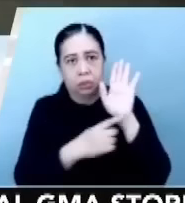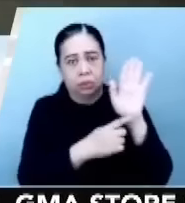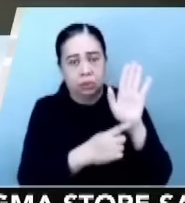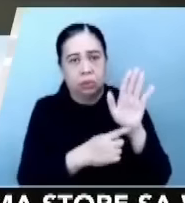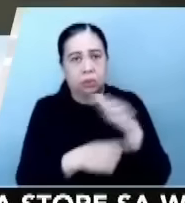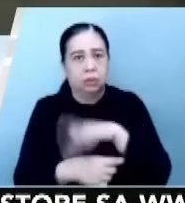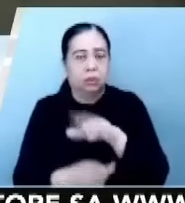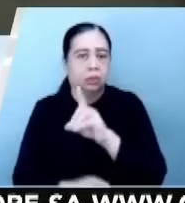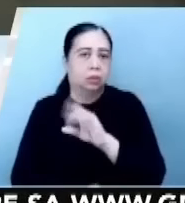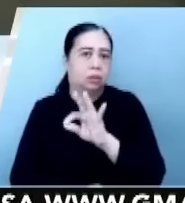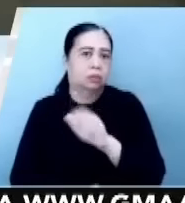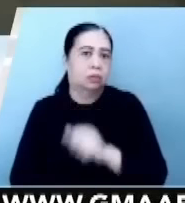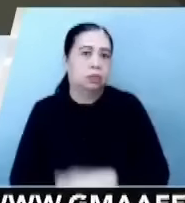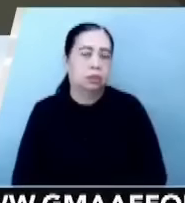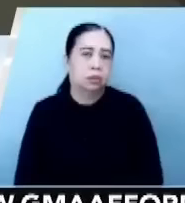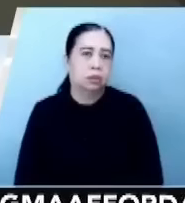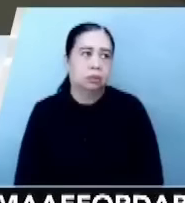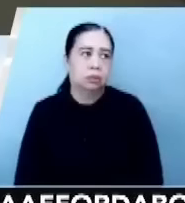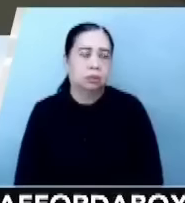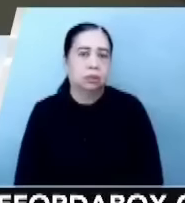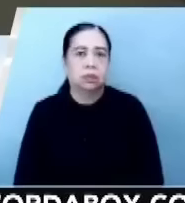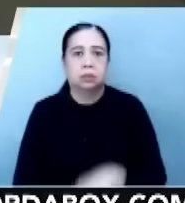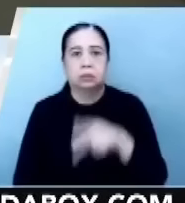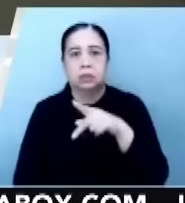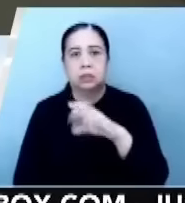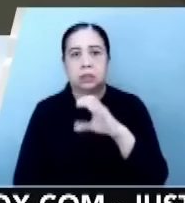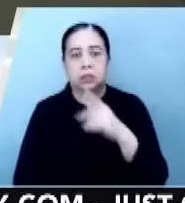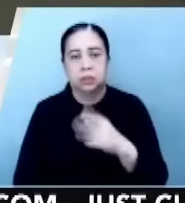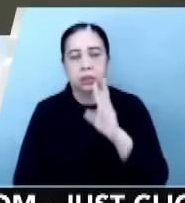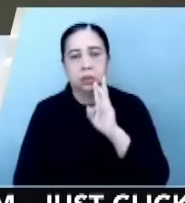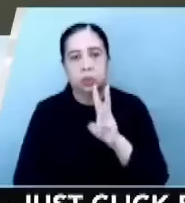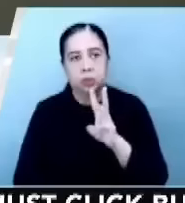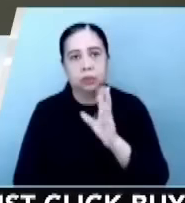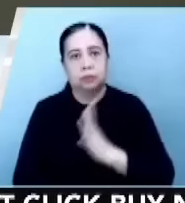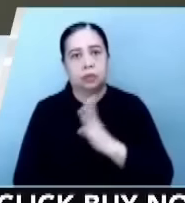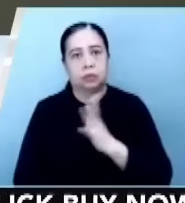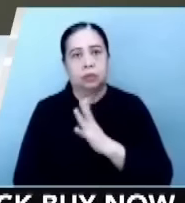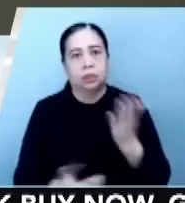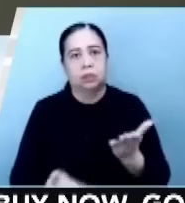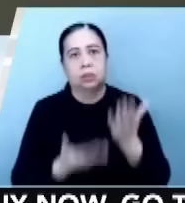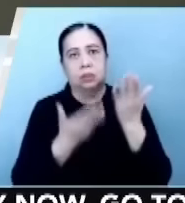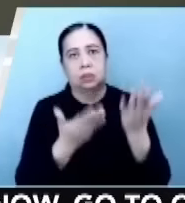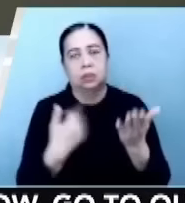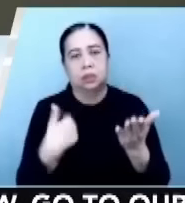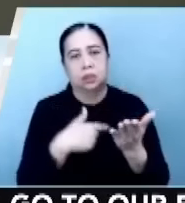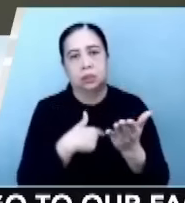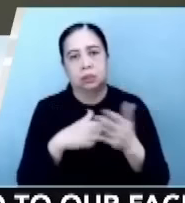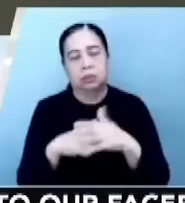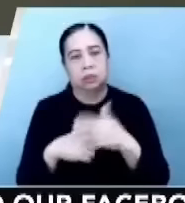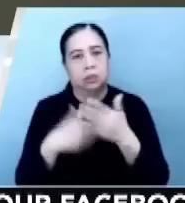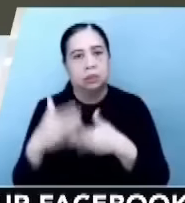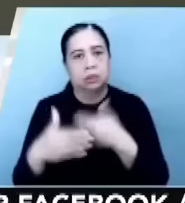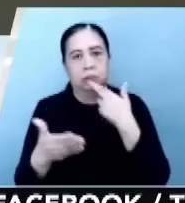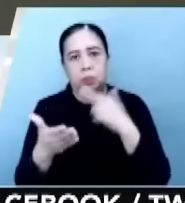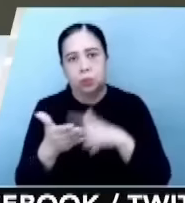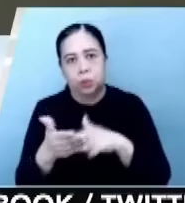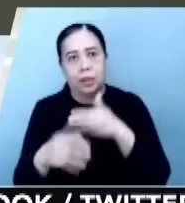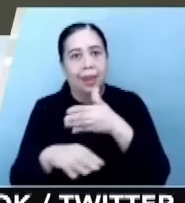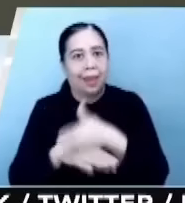Foreign Affairs? The Philippine Coast Guard will be formally submitting our after operation report after this